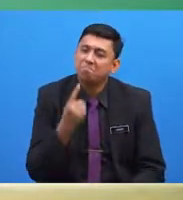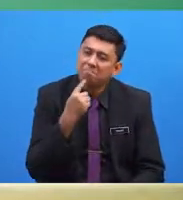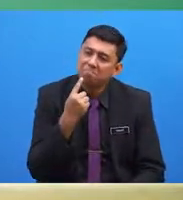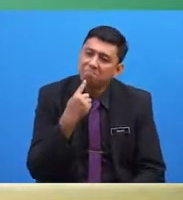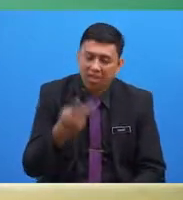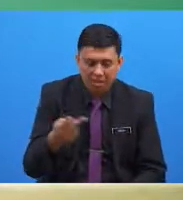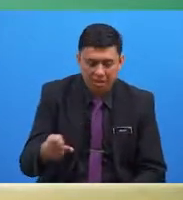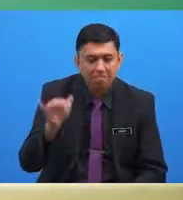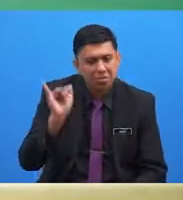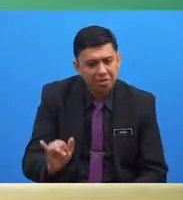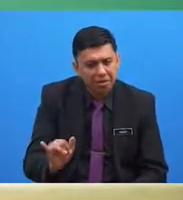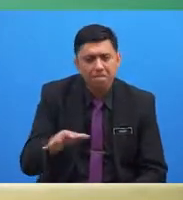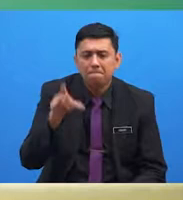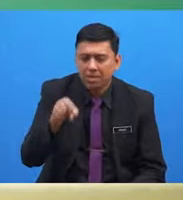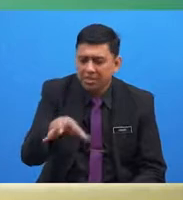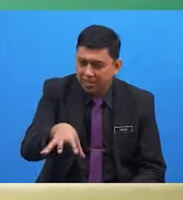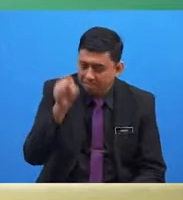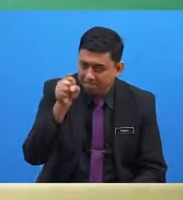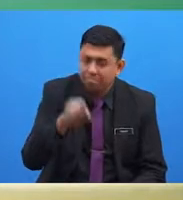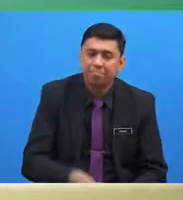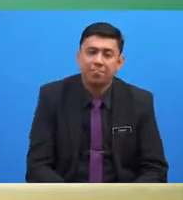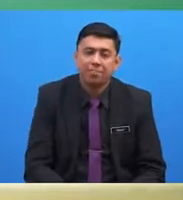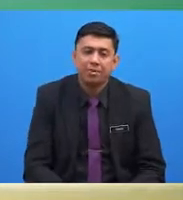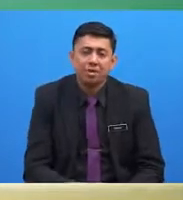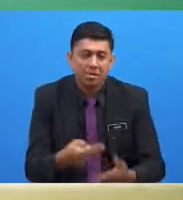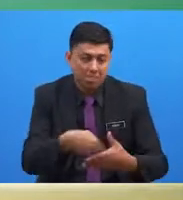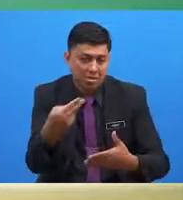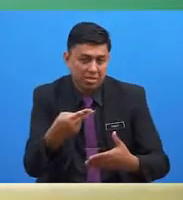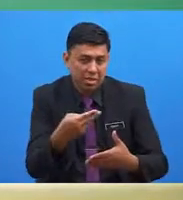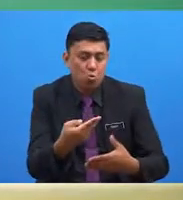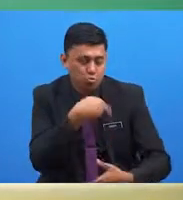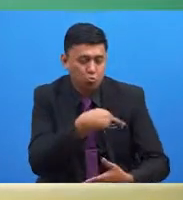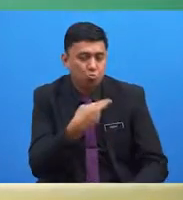Perkara yang perlu diambil kira bagi menentukan pengasingan untung rugi ialah